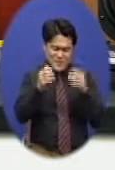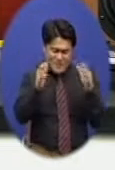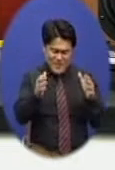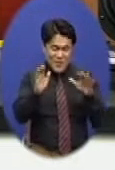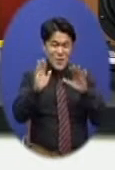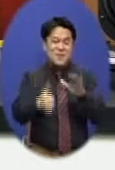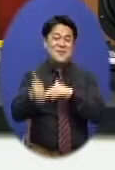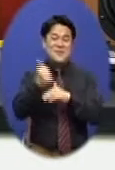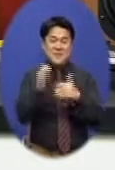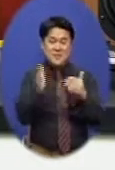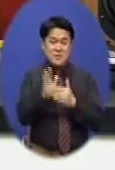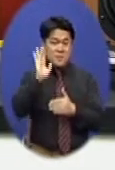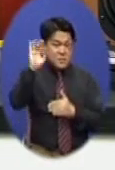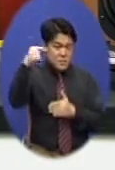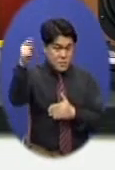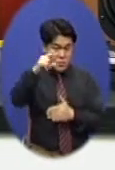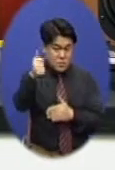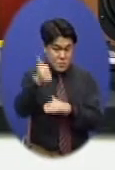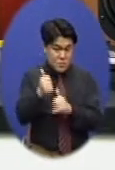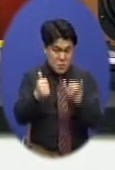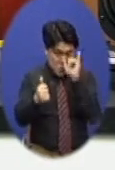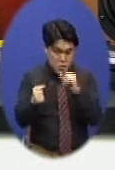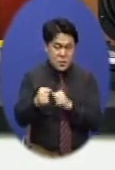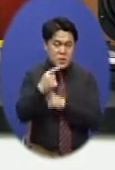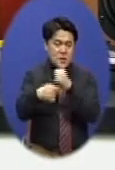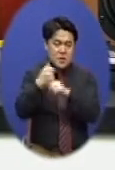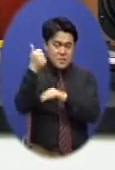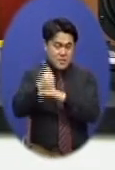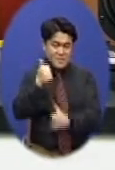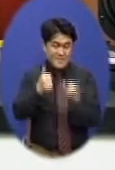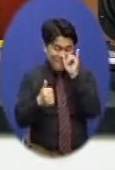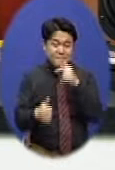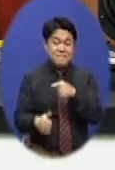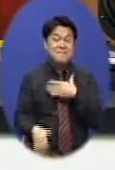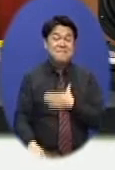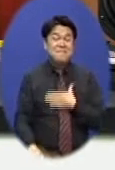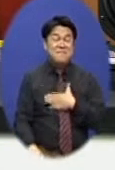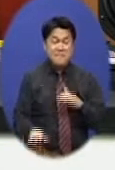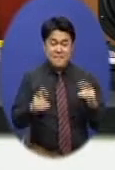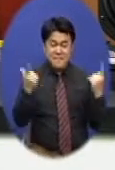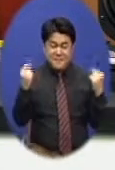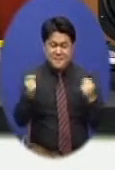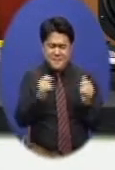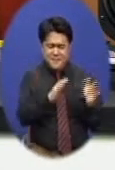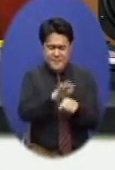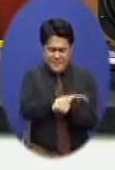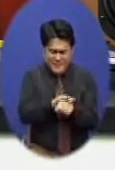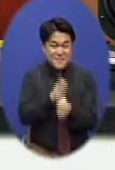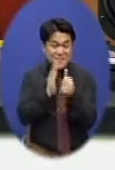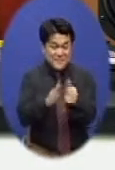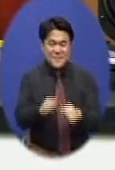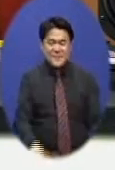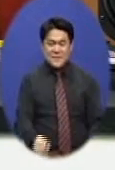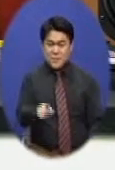앞으로 월말 결선도 있고 또 연말 결선까지 있잖아요. 그러니까요. 예, 예, 알고 있습니다. 네. 네. 네. 지금처럼 이렇게 잘 준비하셔가지고